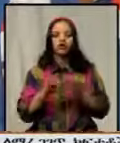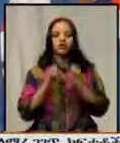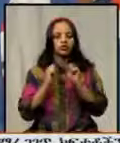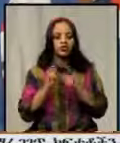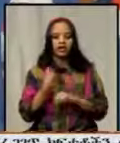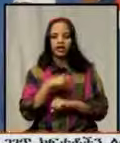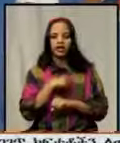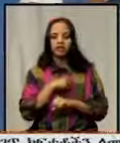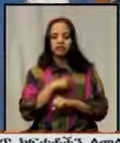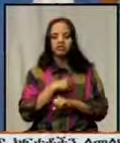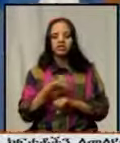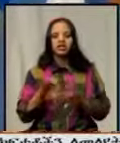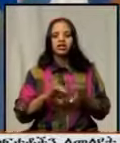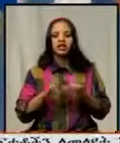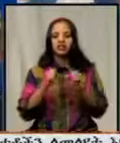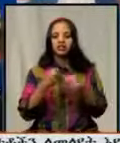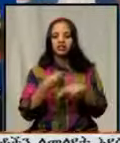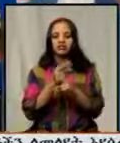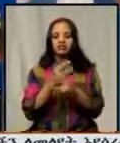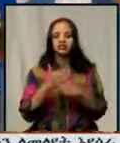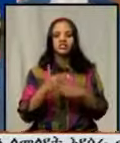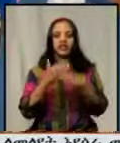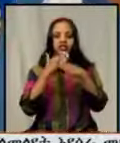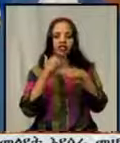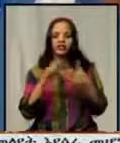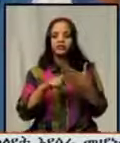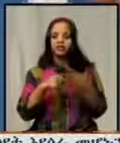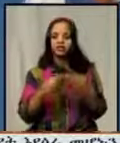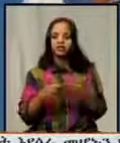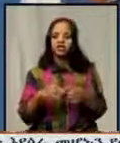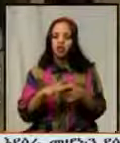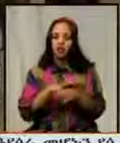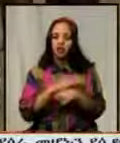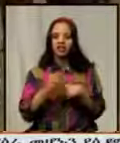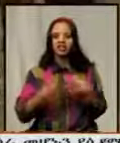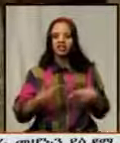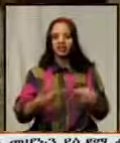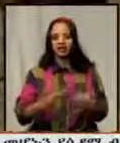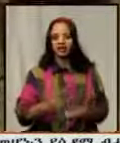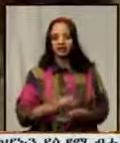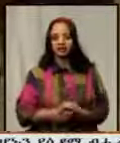ሊያደርገው ይችላል፣ እኛ ምን ልናደርገው እንችላለን በቢሮም ደረጃ። ስለዚህ እያሟላን እንሄዳለን።